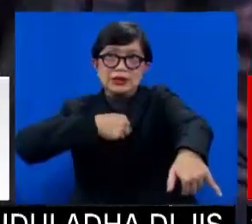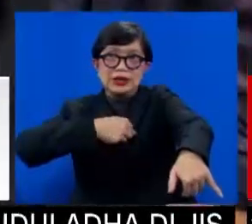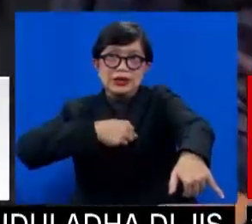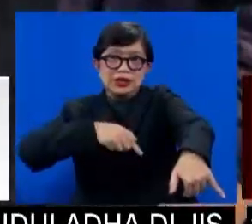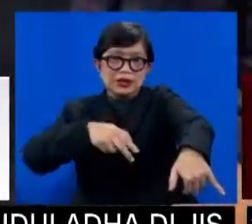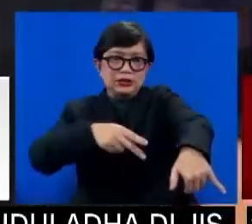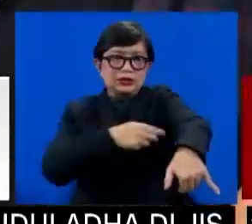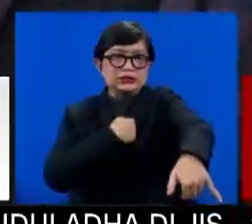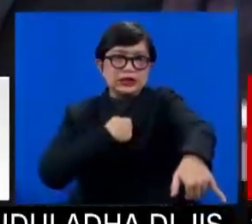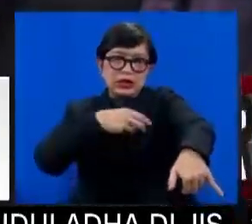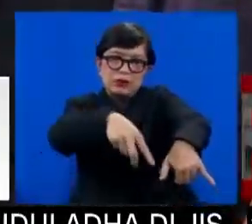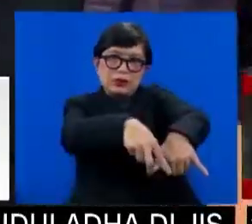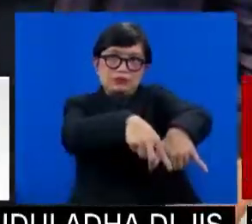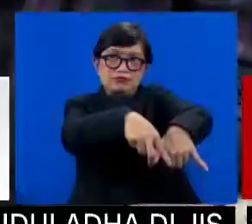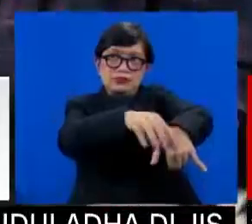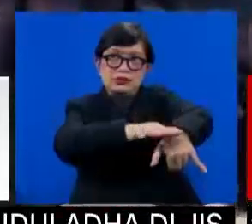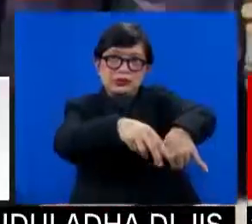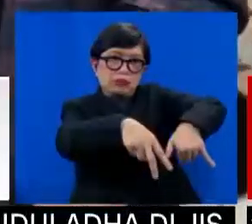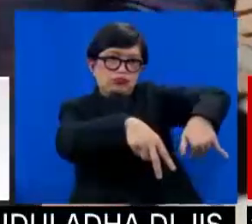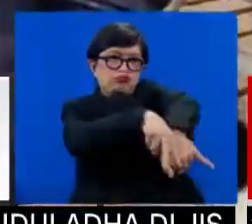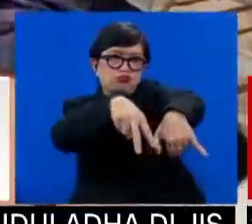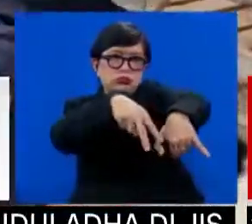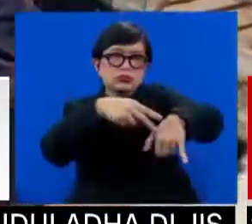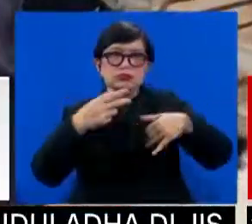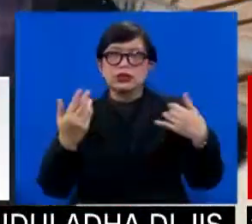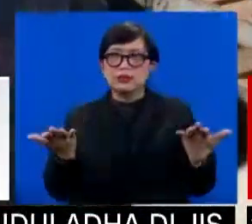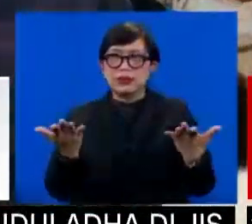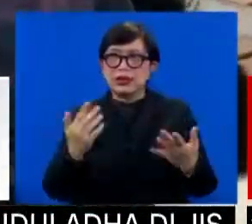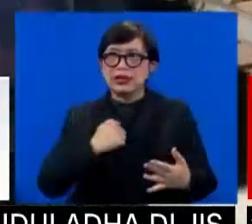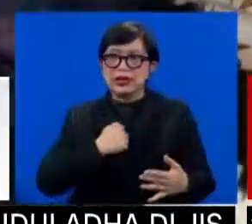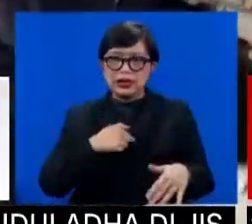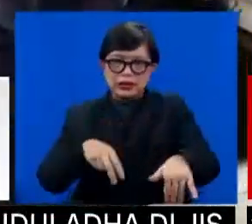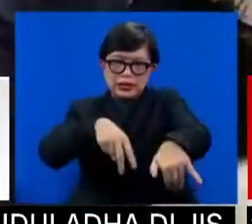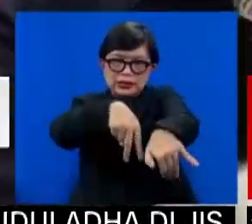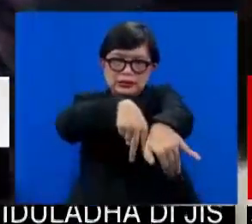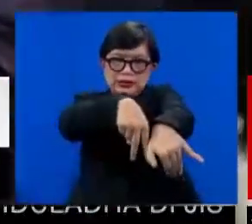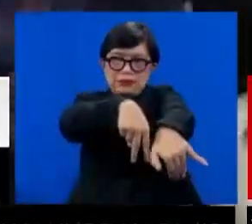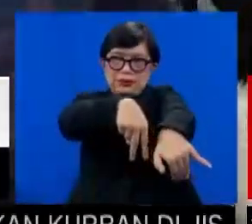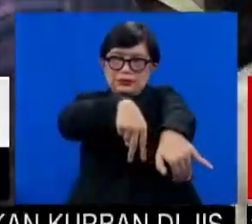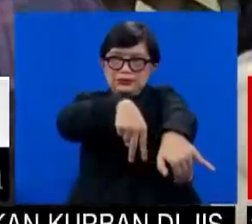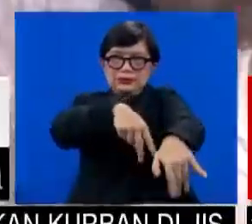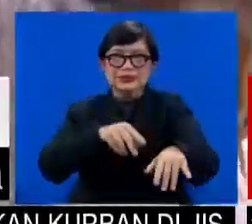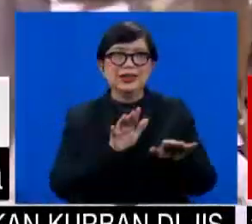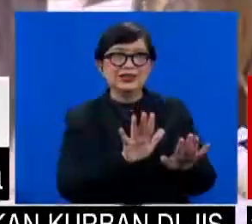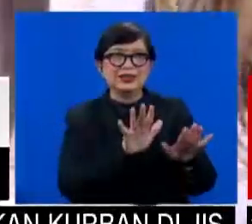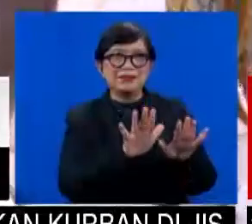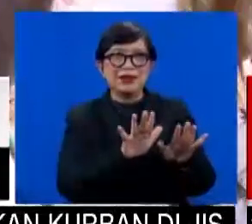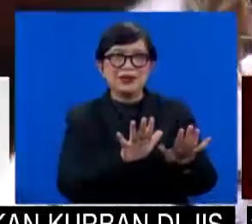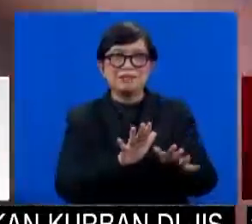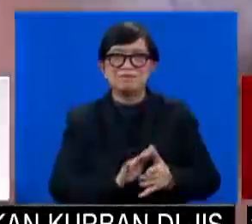di toyor, lumayan, di belakang di sepak. Serba salah. Sambar, Saipul!